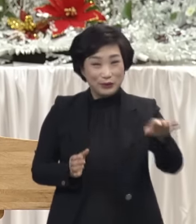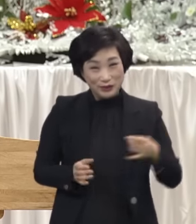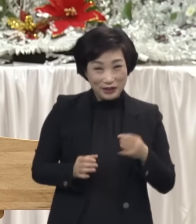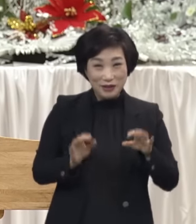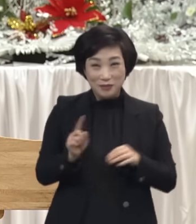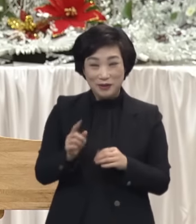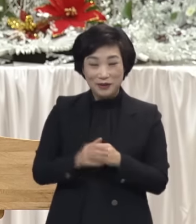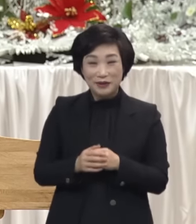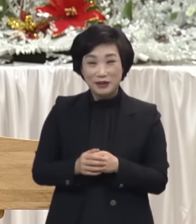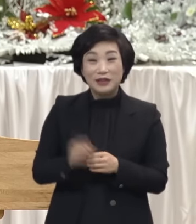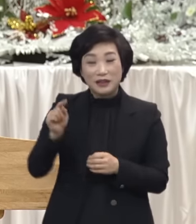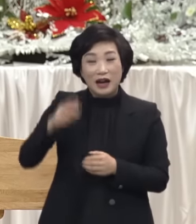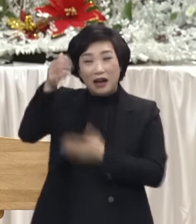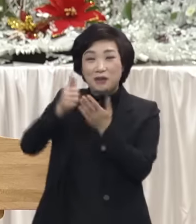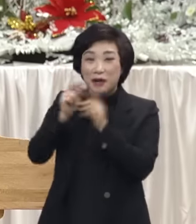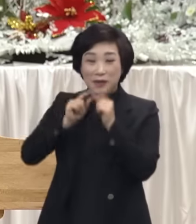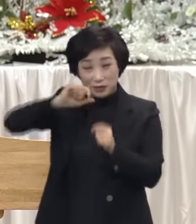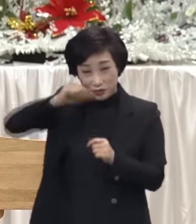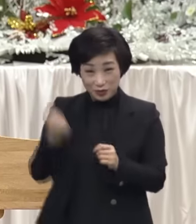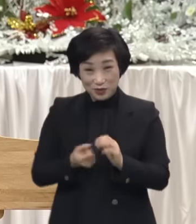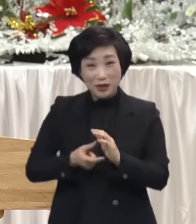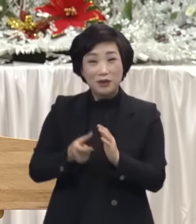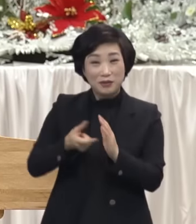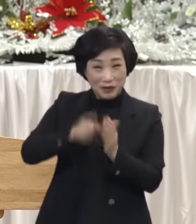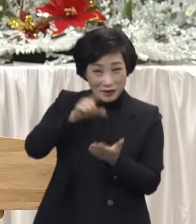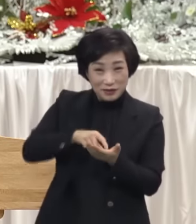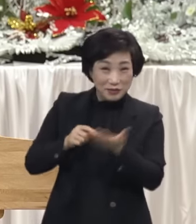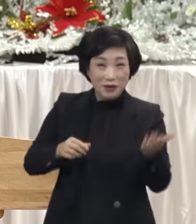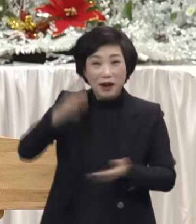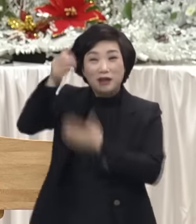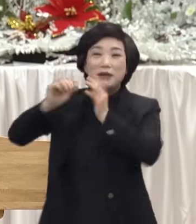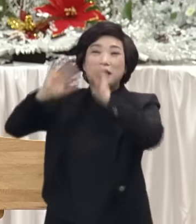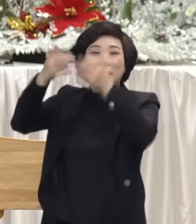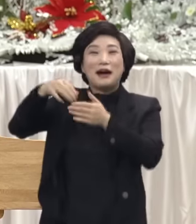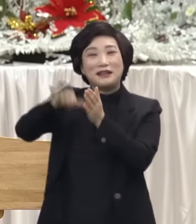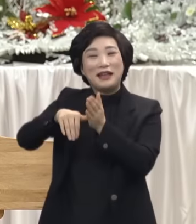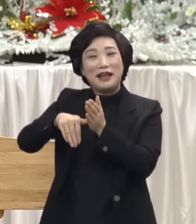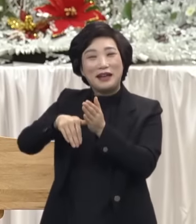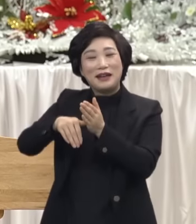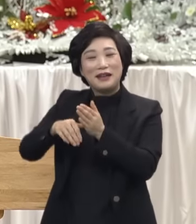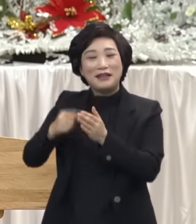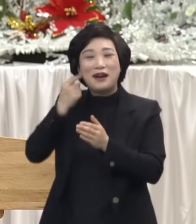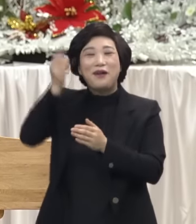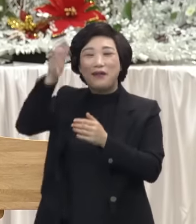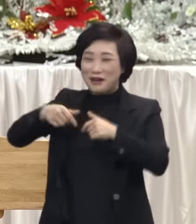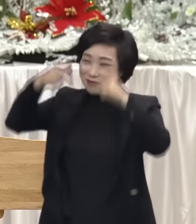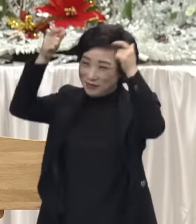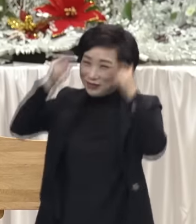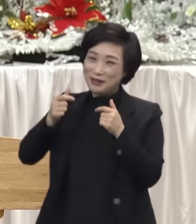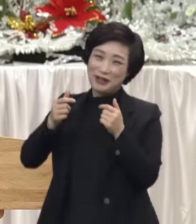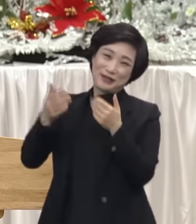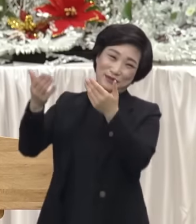우리에게는 그 이치에 부응하는 만큼 하늘에서 영원한 영광을 주고자